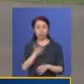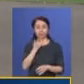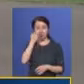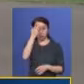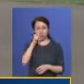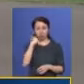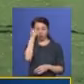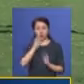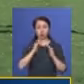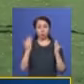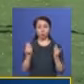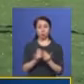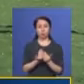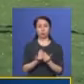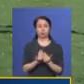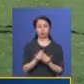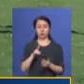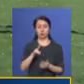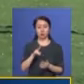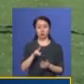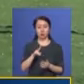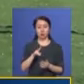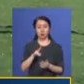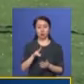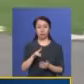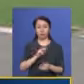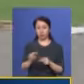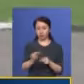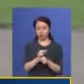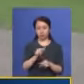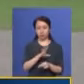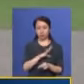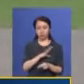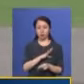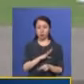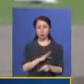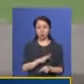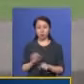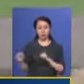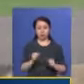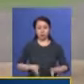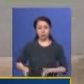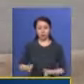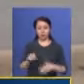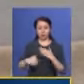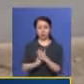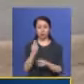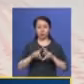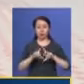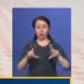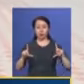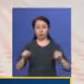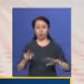года на стадионе «Карасай» не утихал гул самосвалов и бульдозеров. Отремонтированы роллер-дром и беговое покрытие. Обновился фасад зданий,